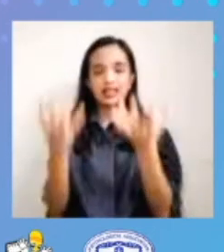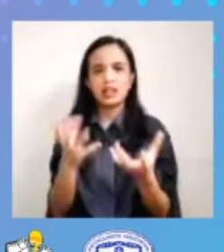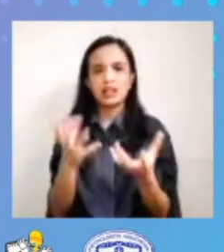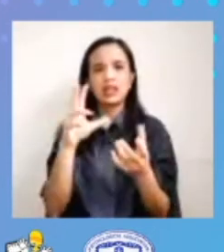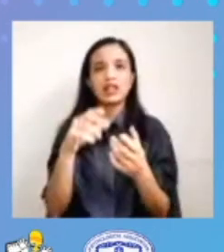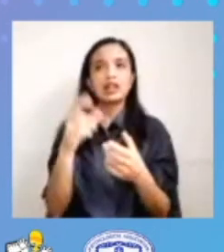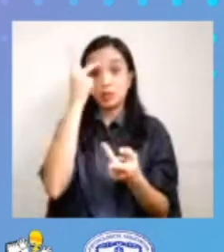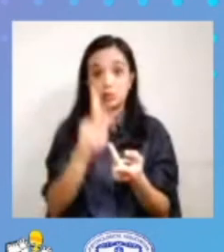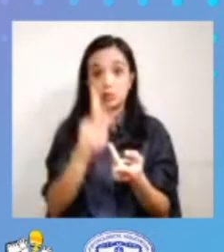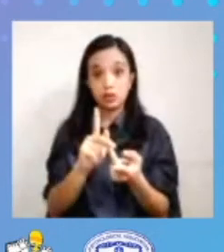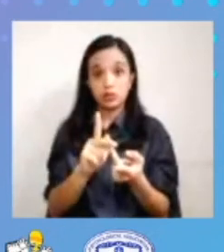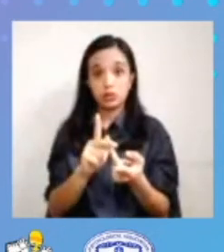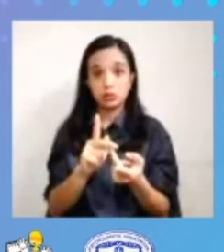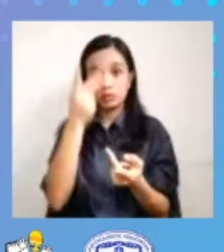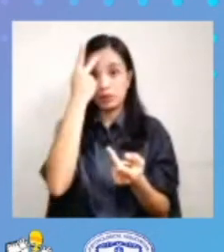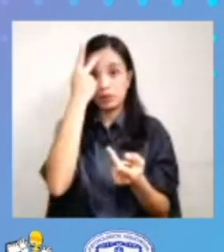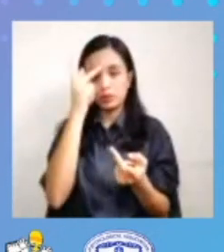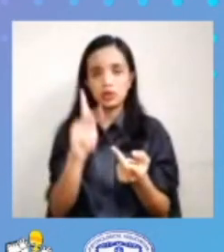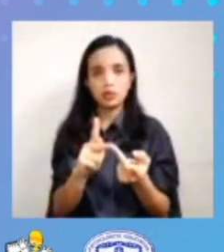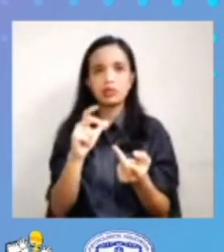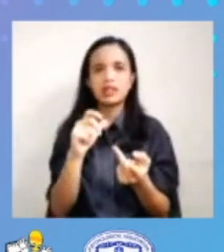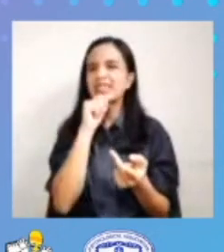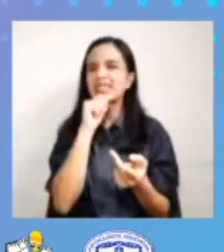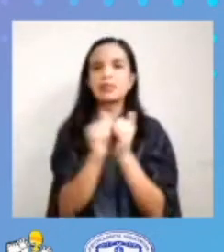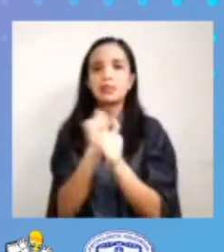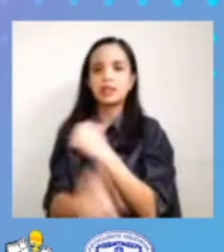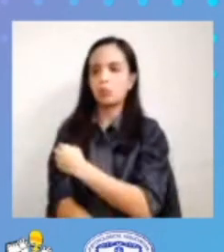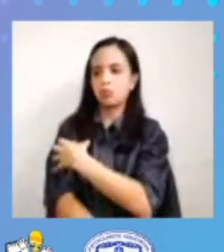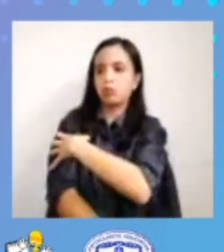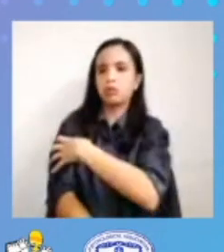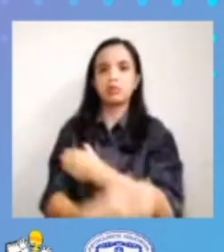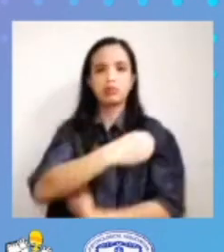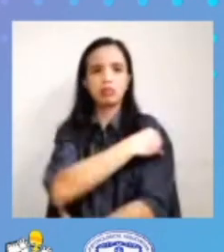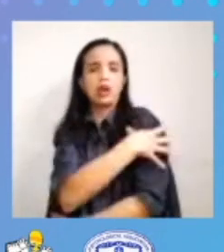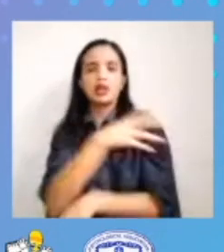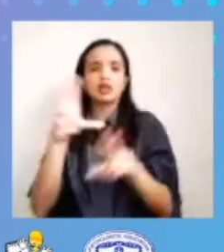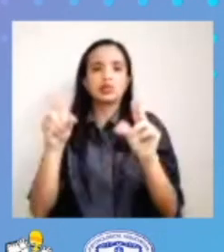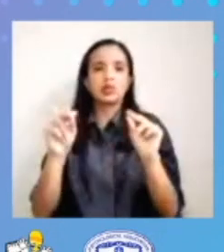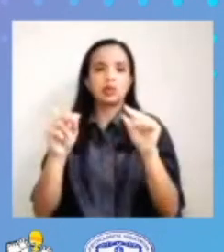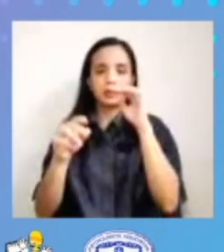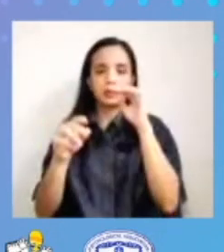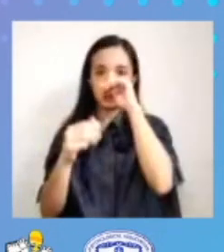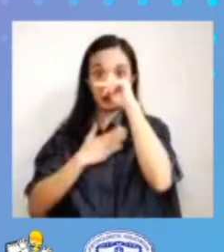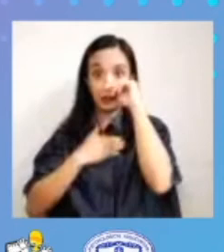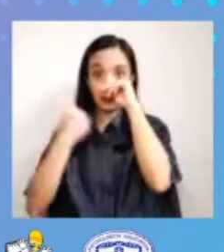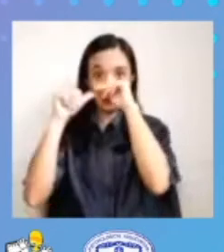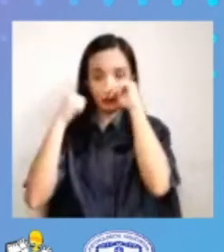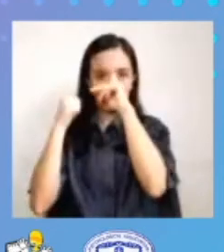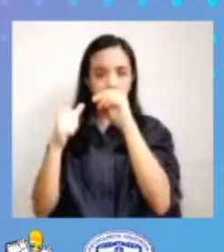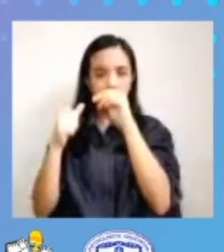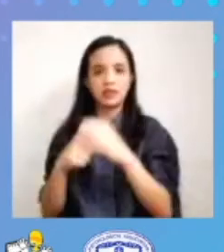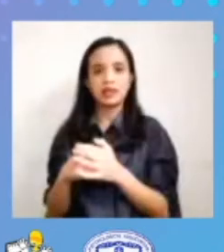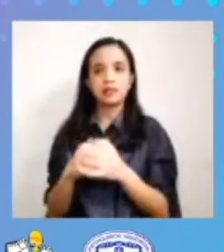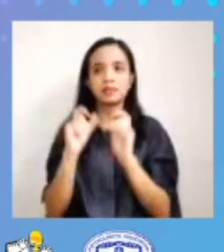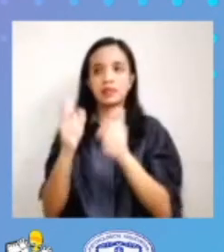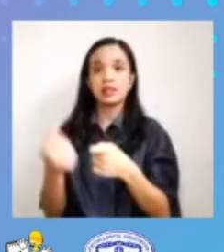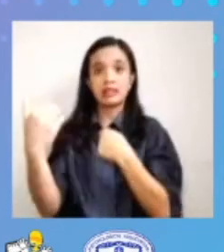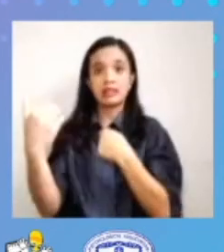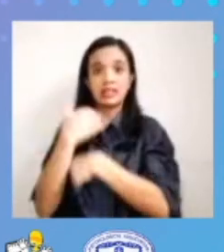hanggang sa pagtanda. Ayan. So mga moms and sirs, dami po nating